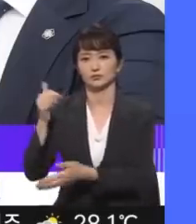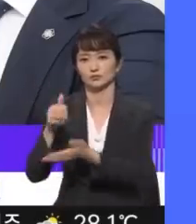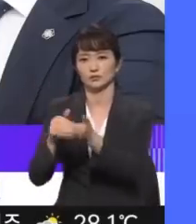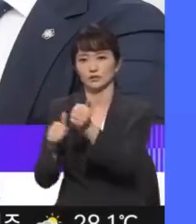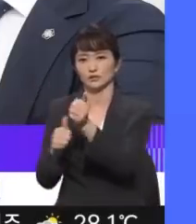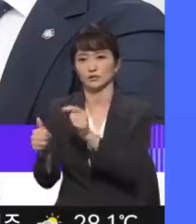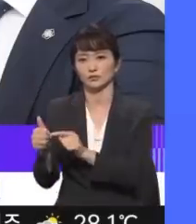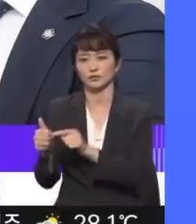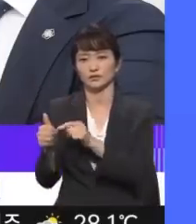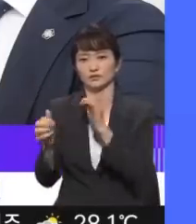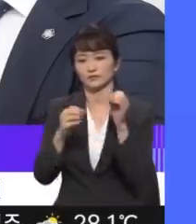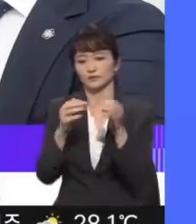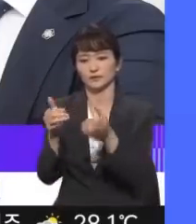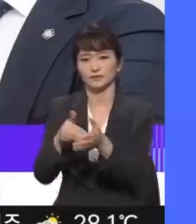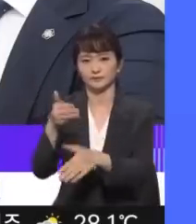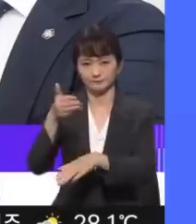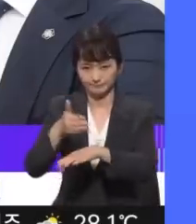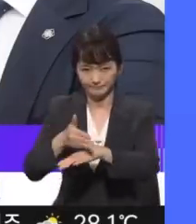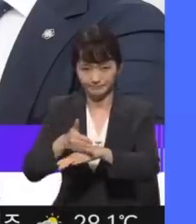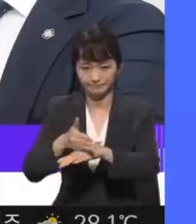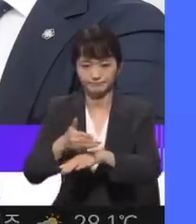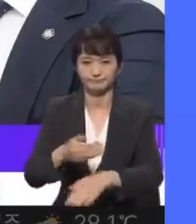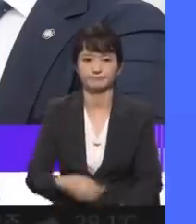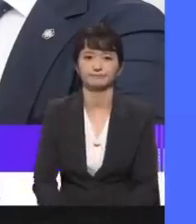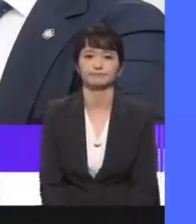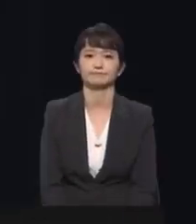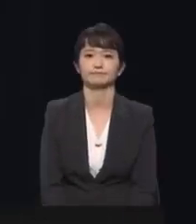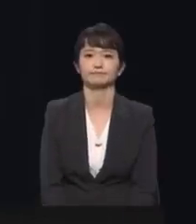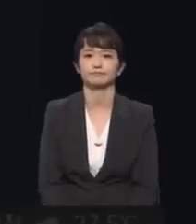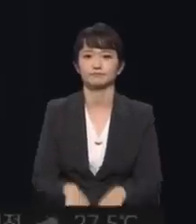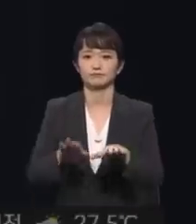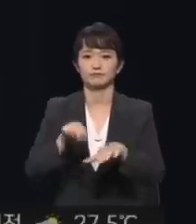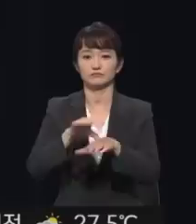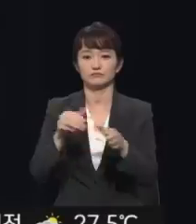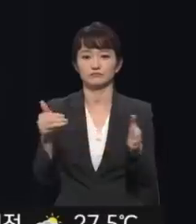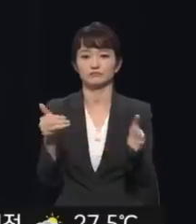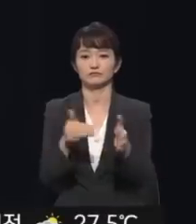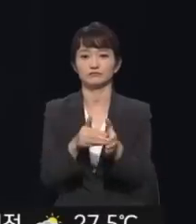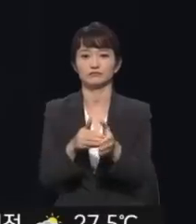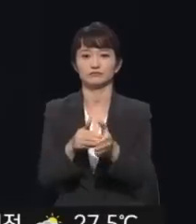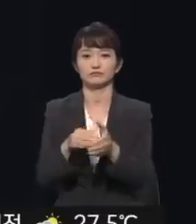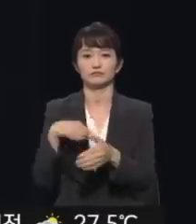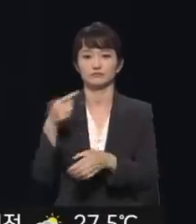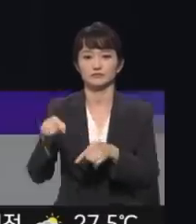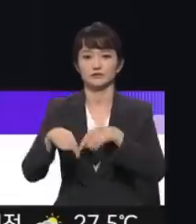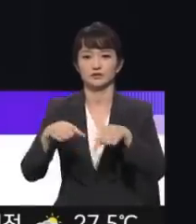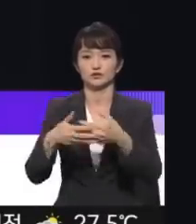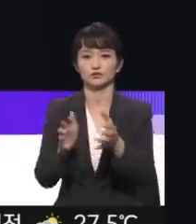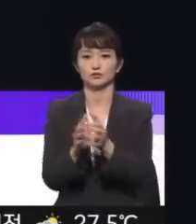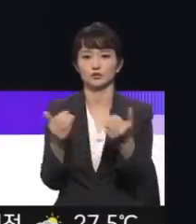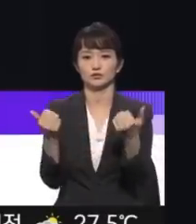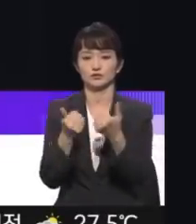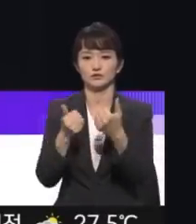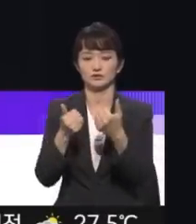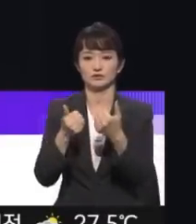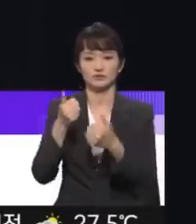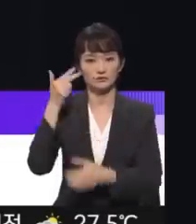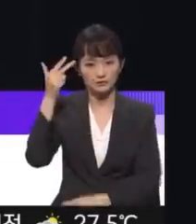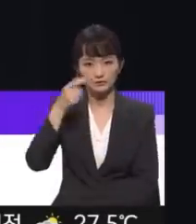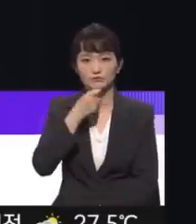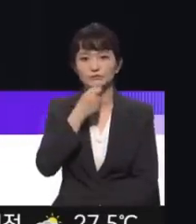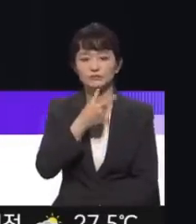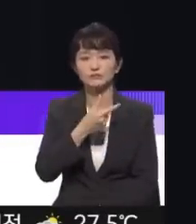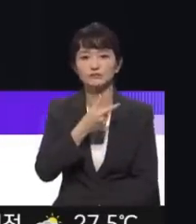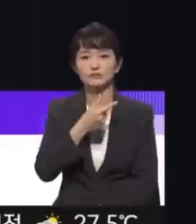말씀 고맙습니다 네 감사합니다 아 네 오늘 설 전날 그는 여기까지입니다 계속해서 정치부 회의가 이어 지구요 저희는 다음주에